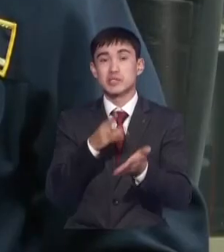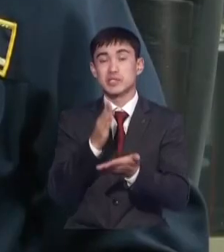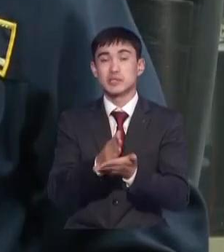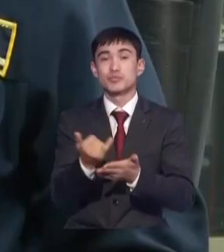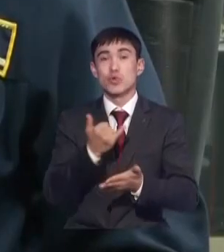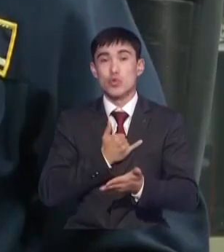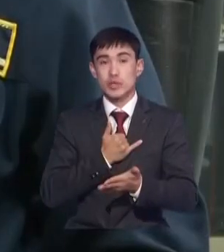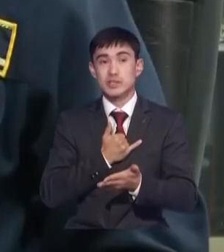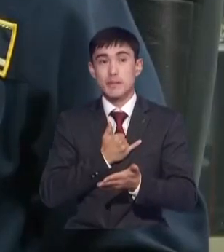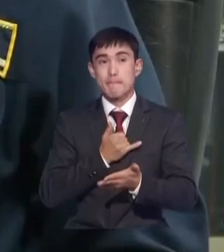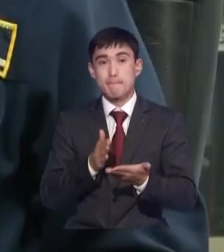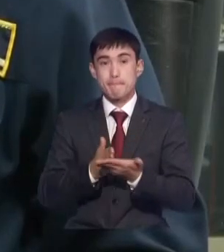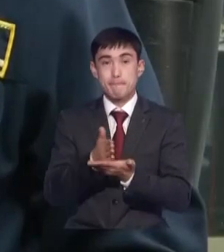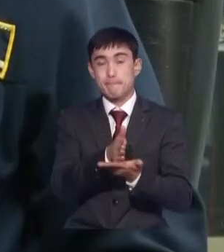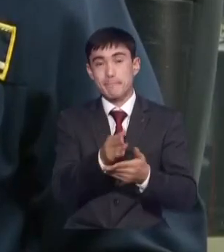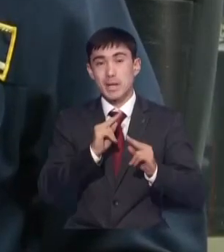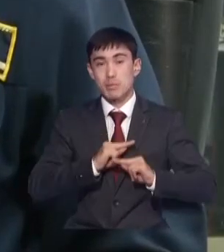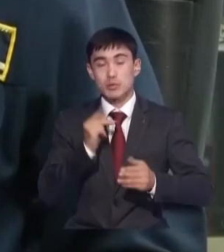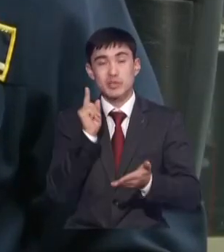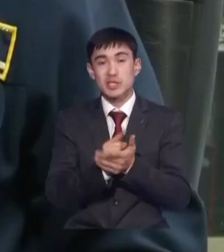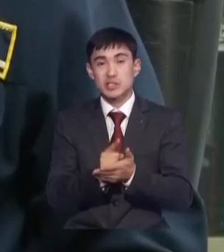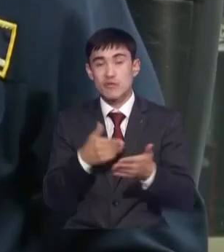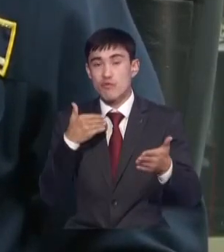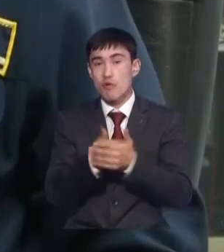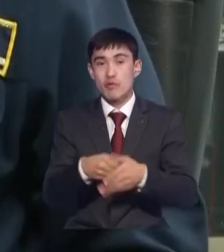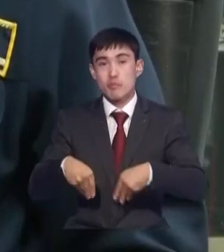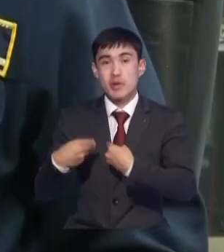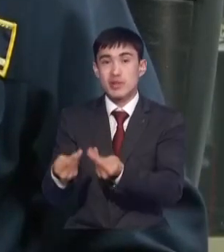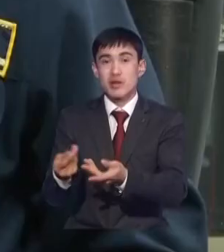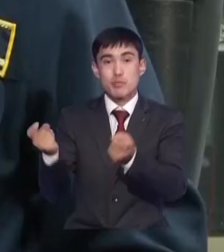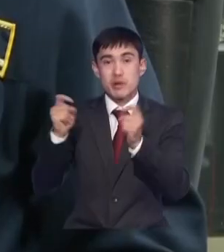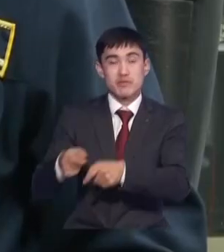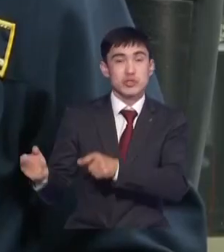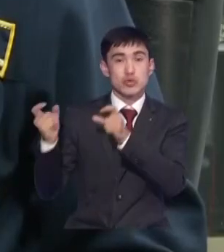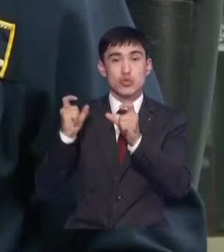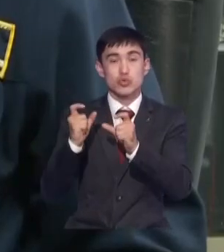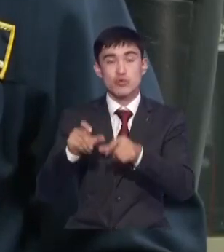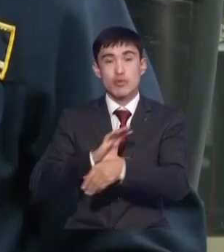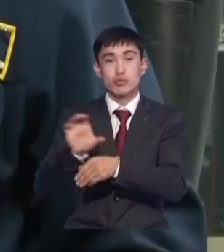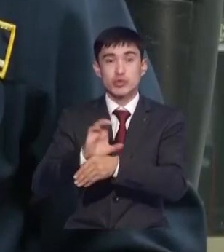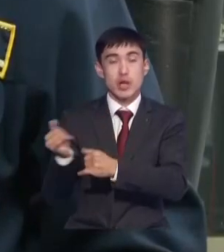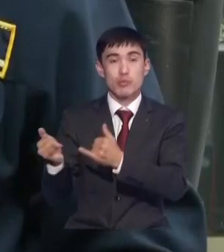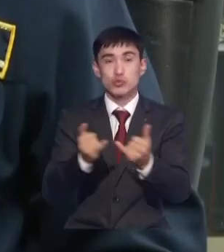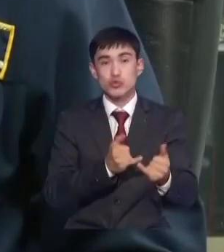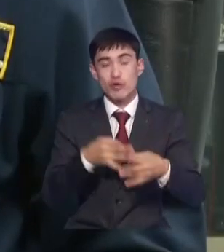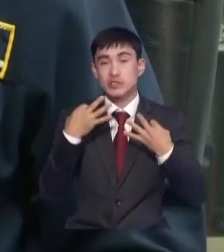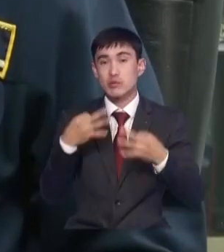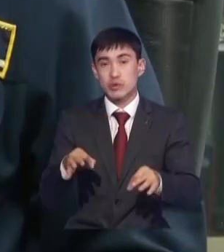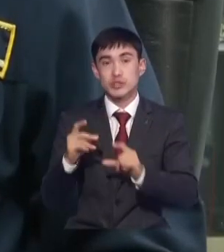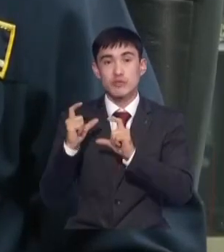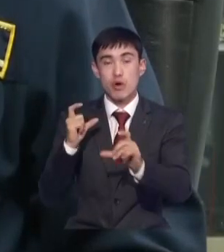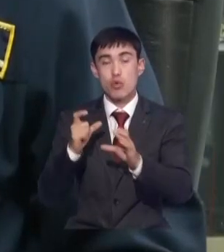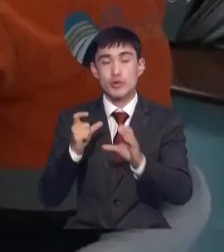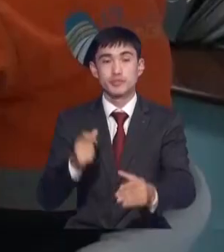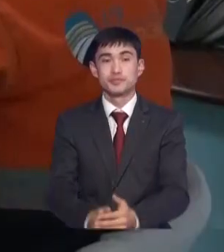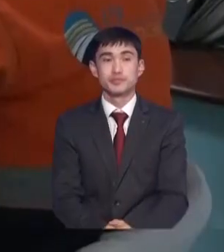У нас маневровая работа. Мы должны вовремя передавать прибывший груз, выпускать и обслуживать освободившиеся